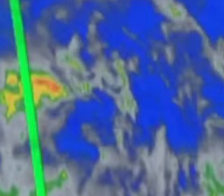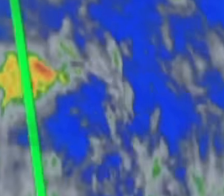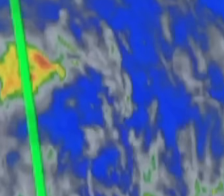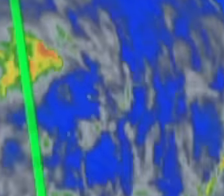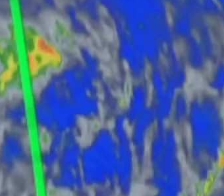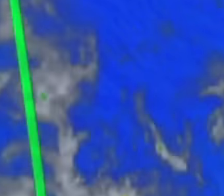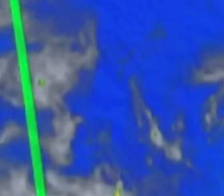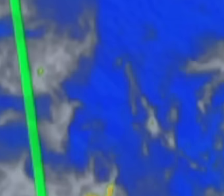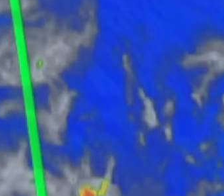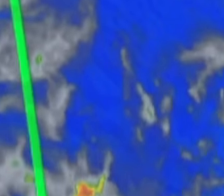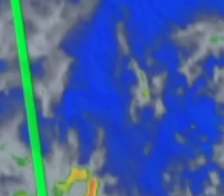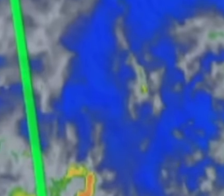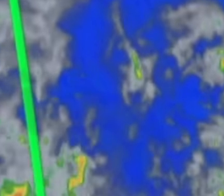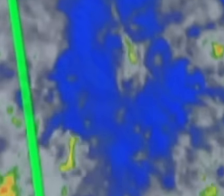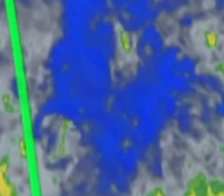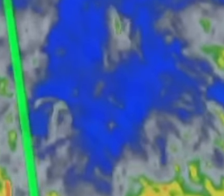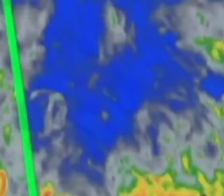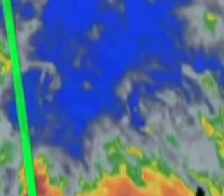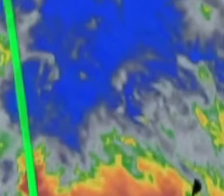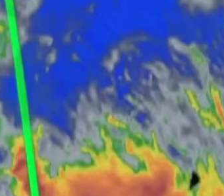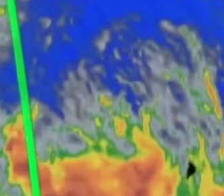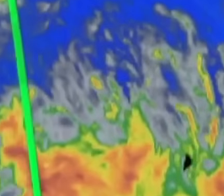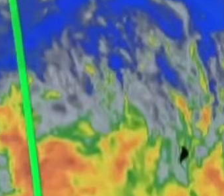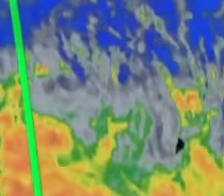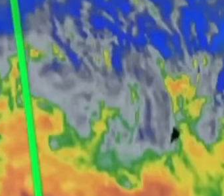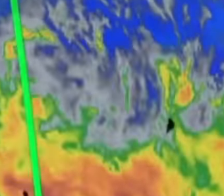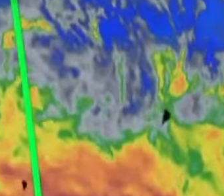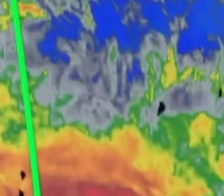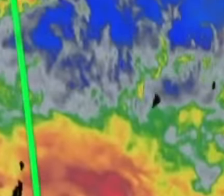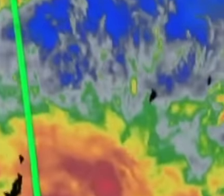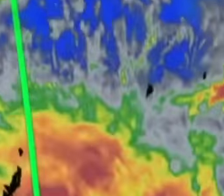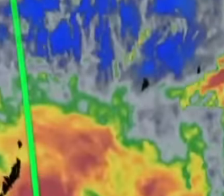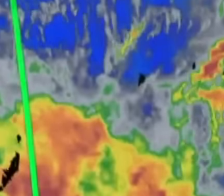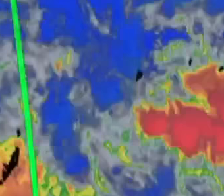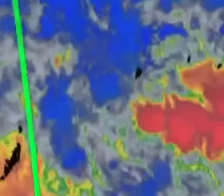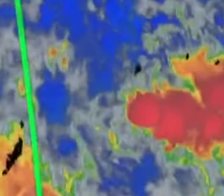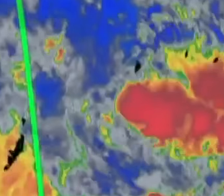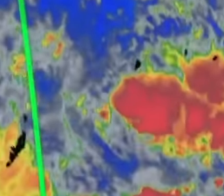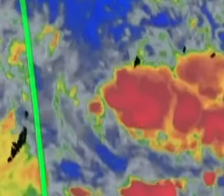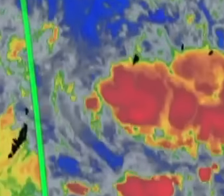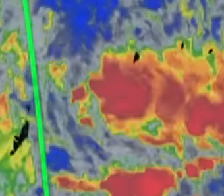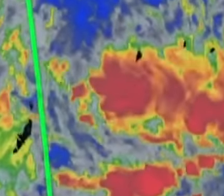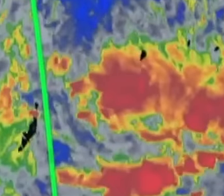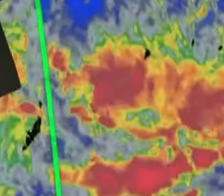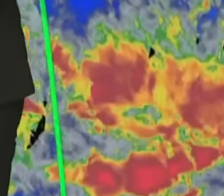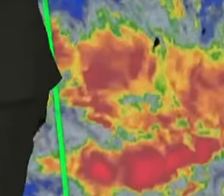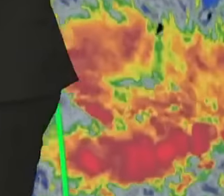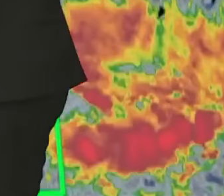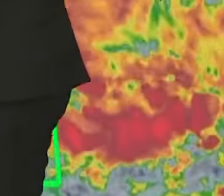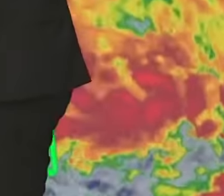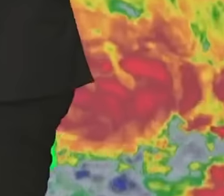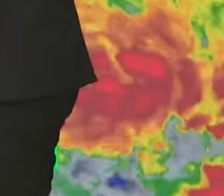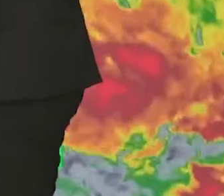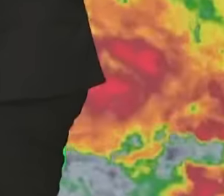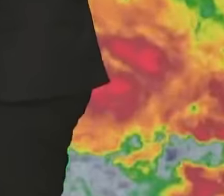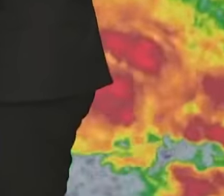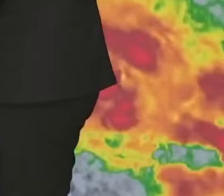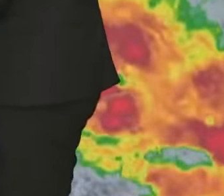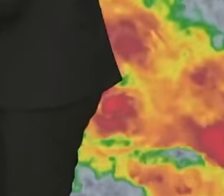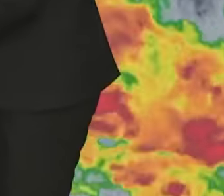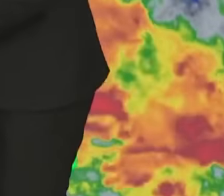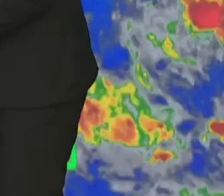ngayong araw ng Martes dyan sa ilang bahagi ng Visayas at Mindanao dahil sa easterlies. At may minomonitor ding cloud cluster o kumpul